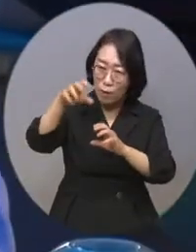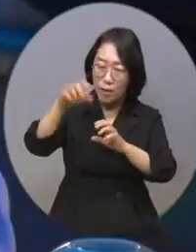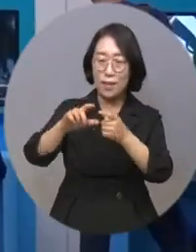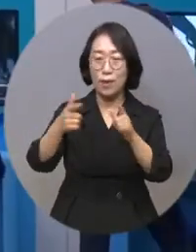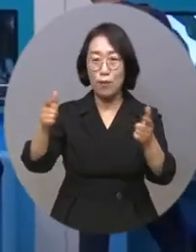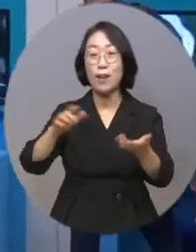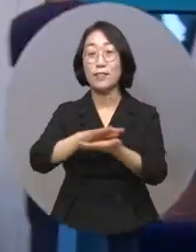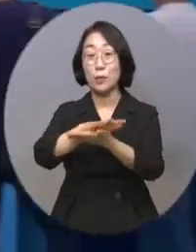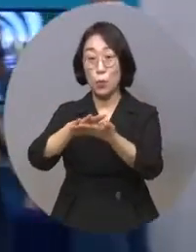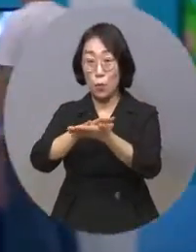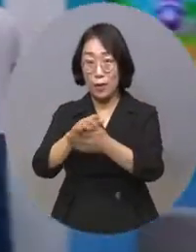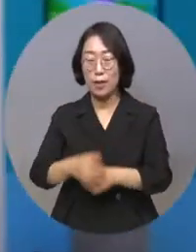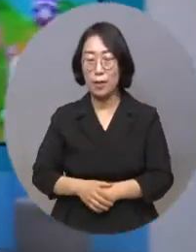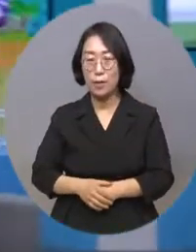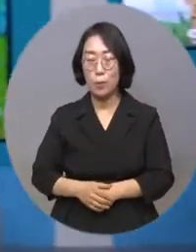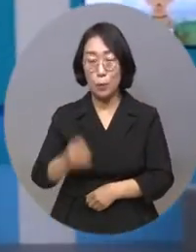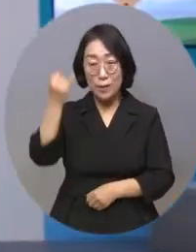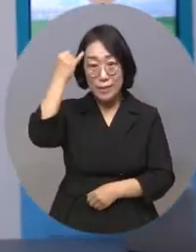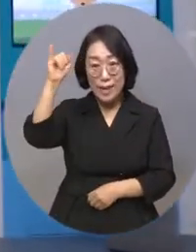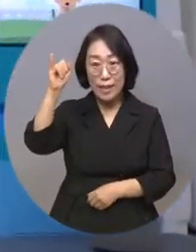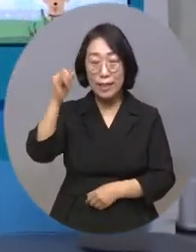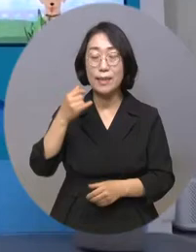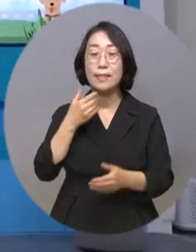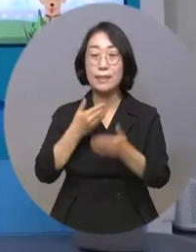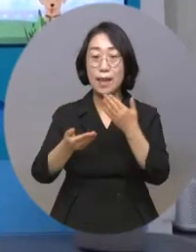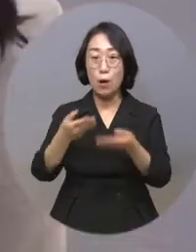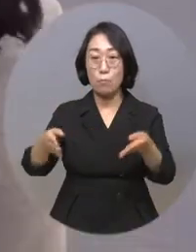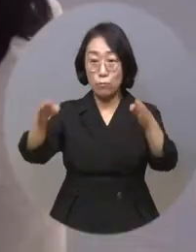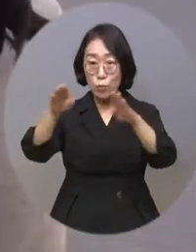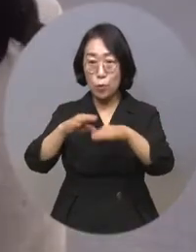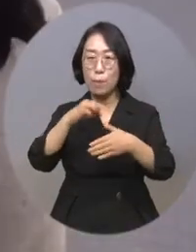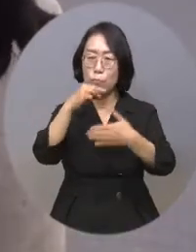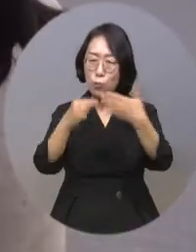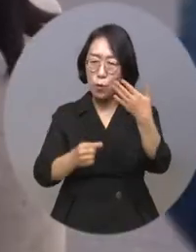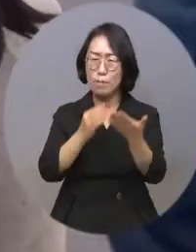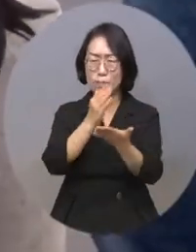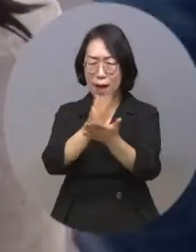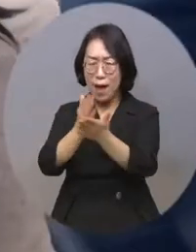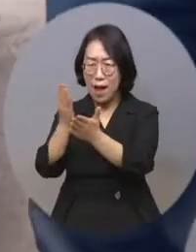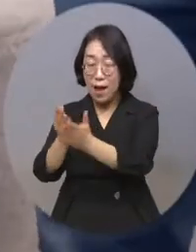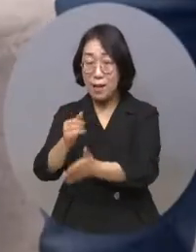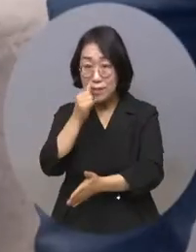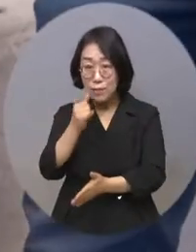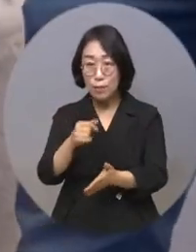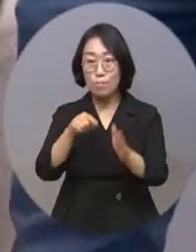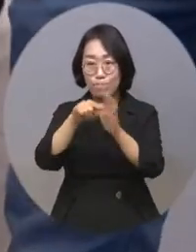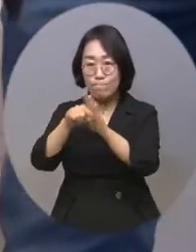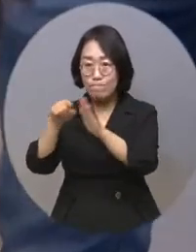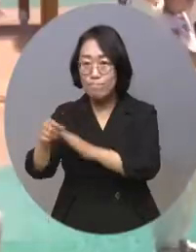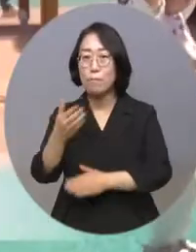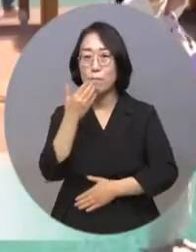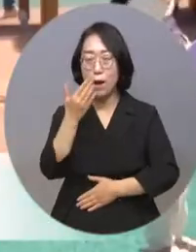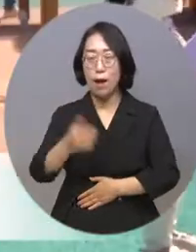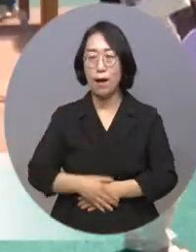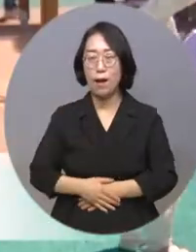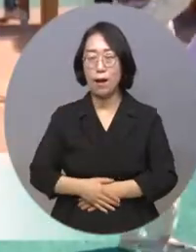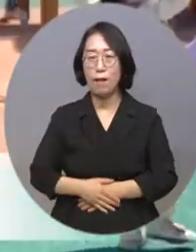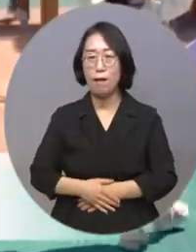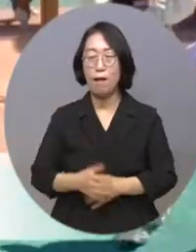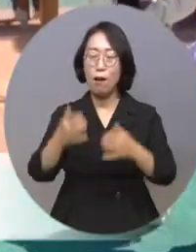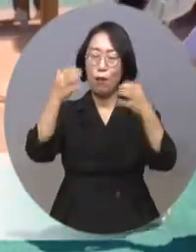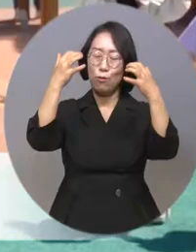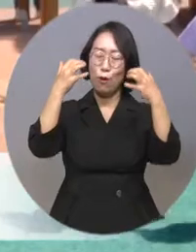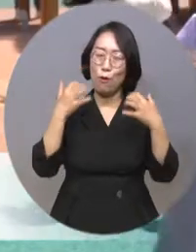단체놀이와 어린이창의체험관 내 상설 프로그램까지 다양하고 특별한 놀거리가 제공됐습니다. 지금 더워서